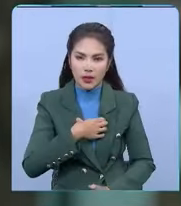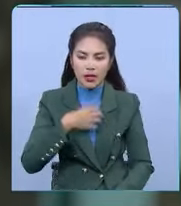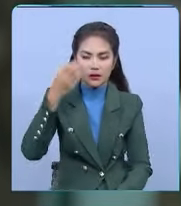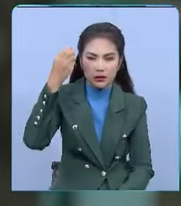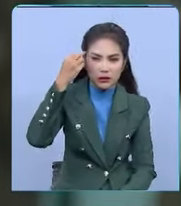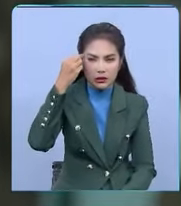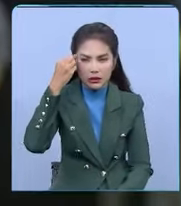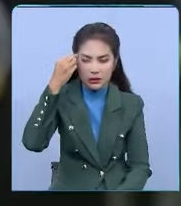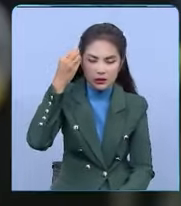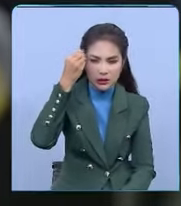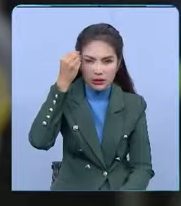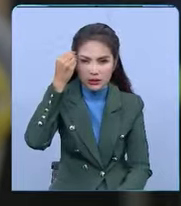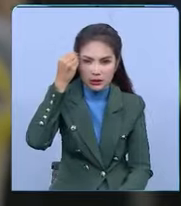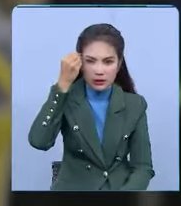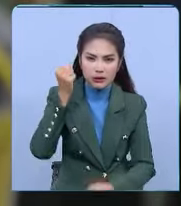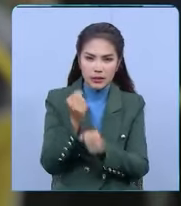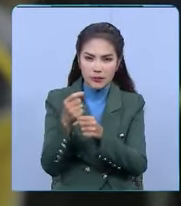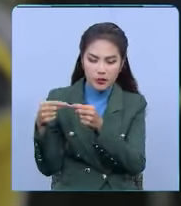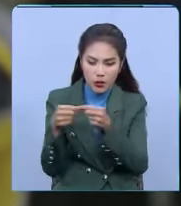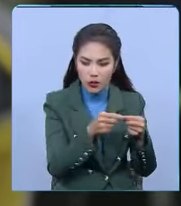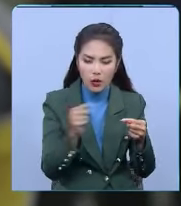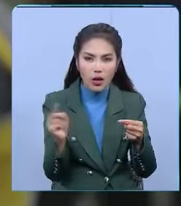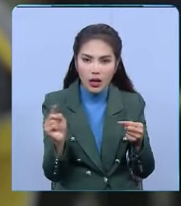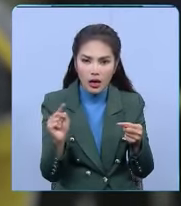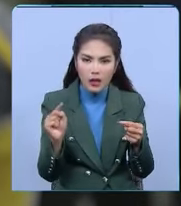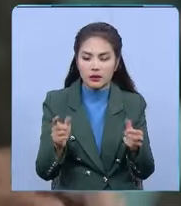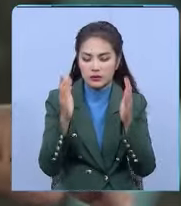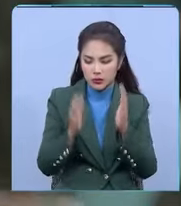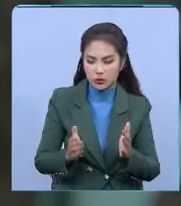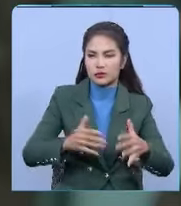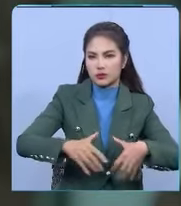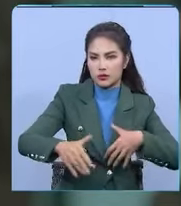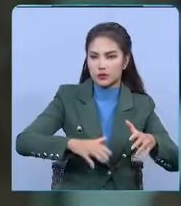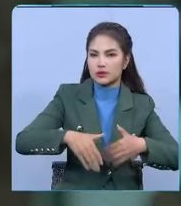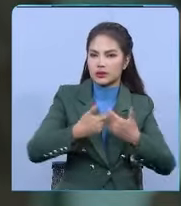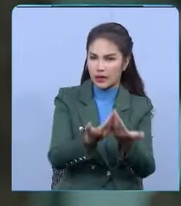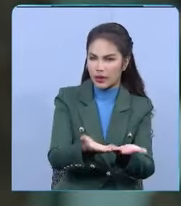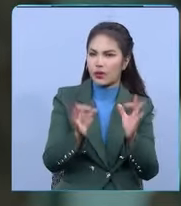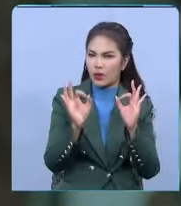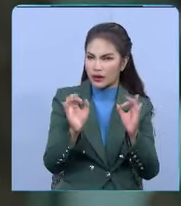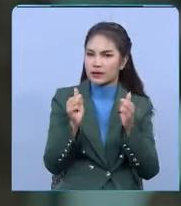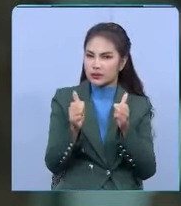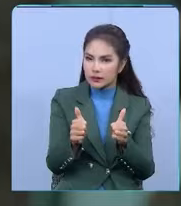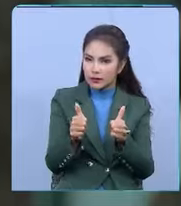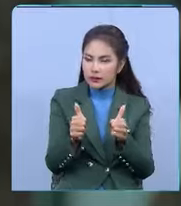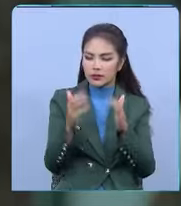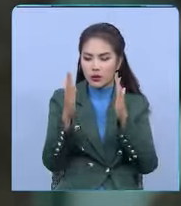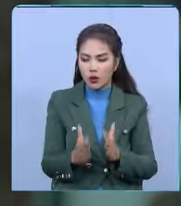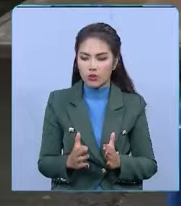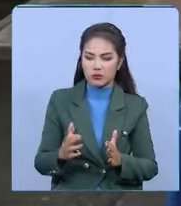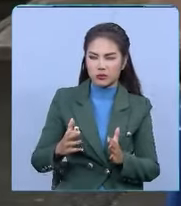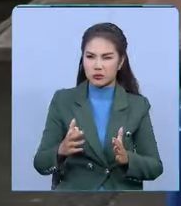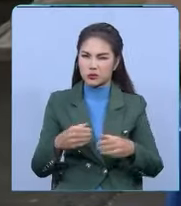ะต้องเป็นคนคิดว่าเขาจะต้องทำยังไงเพ ื ่อที่จะให้ประชาชนพอใจอาจจะคนนึงไม่พอใจอีกร้อยคนก็พ